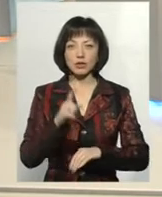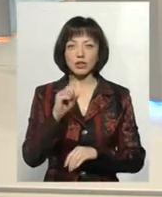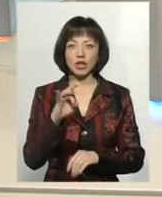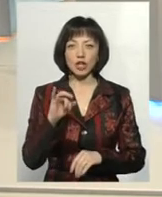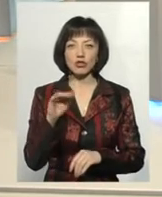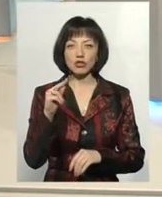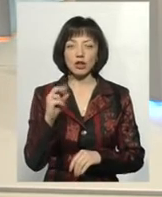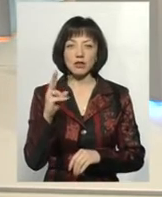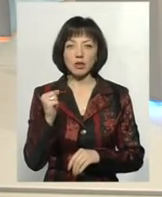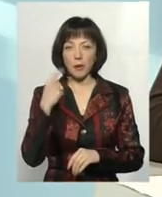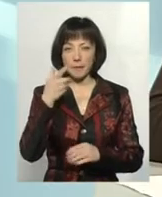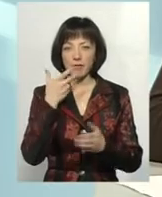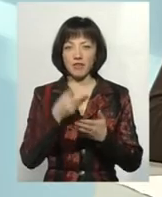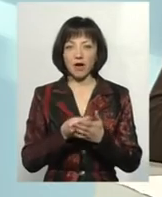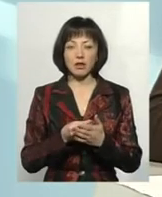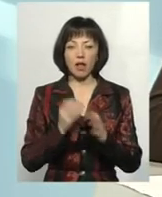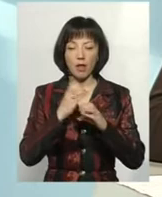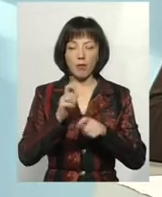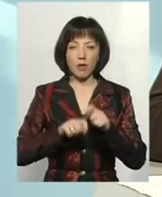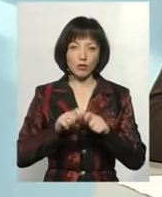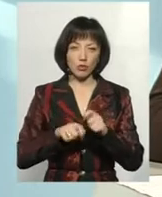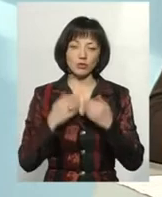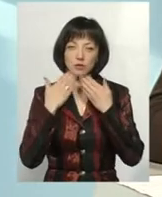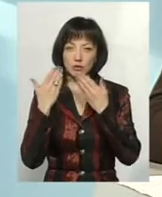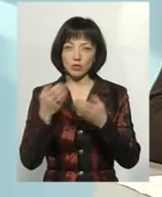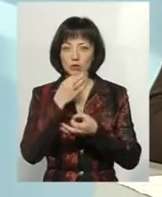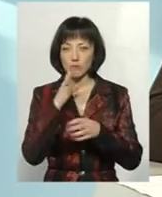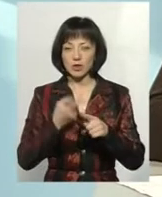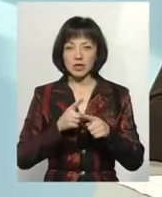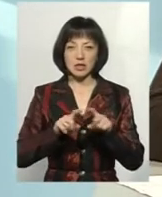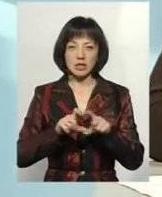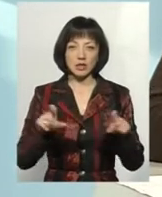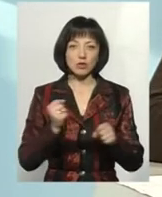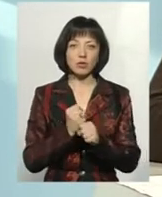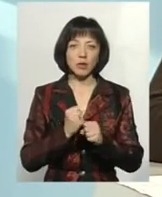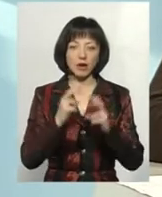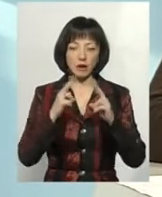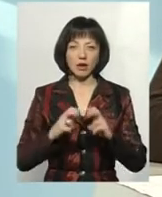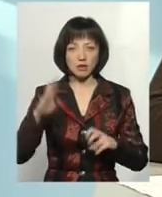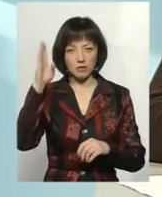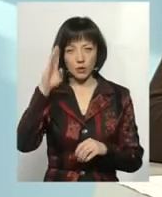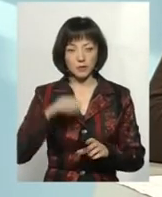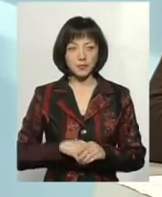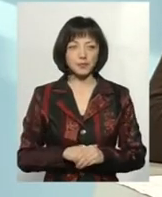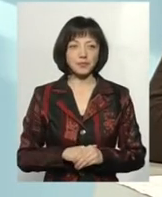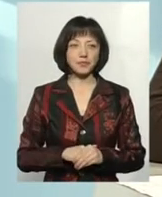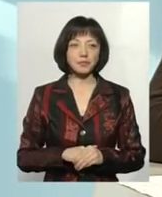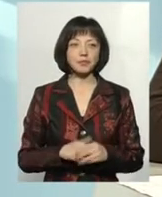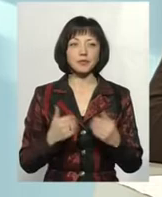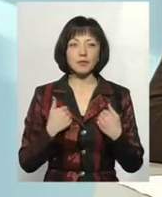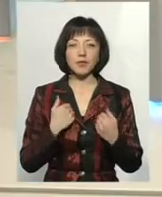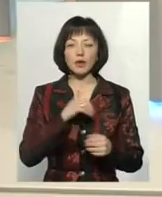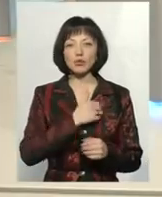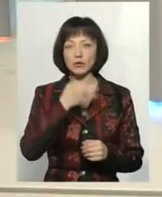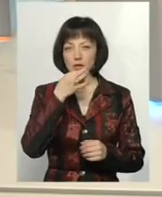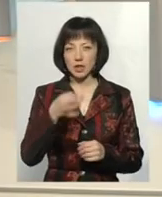приватна лабораторія. Тобто, якщо люди турбуються, вони можуть звернутися в будь-яку з цих інстанцій і зробити аналіз води. Ну, я хочу сказати, що в даному